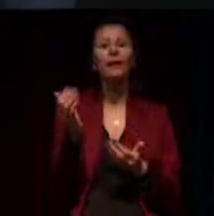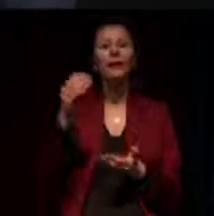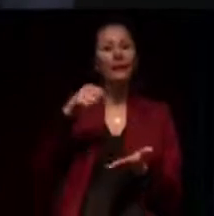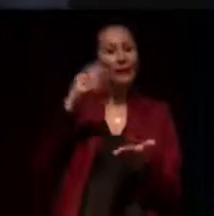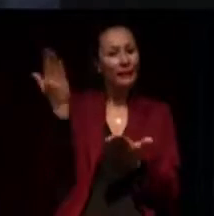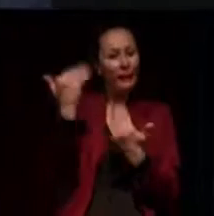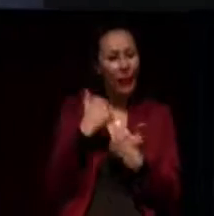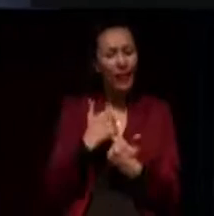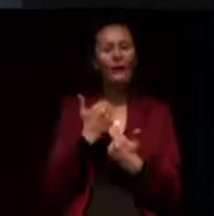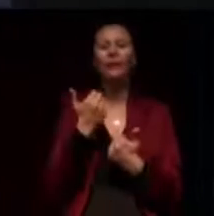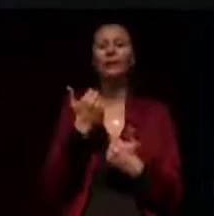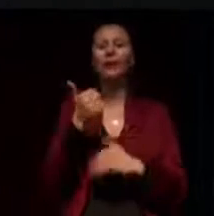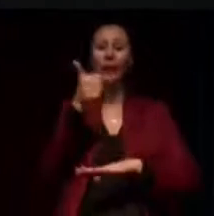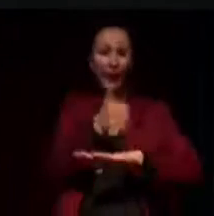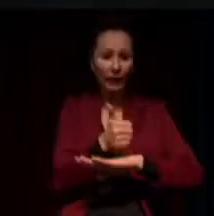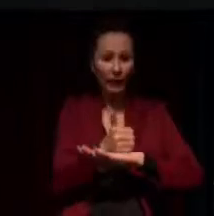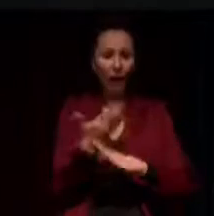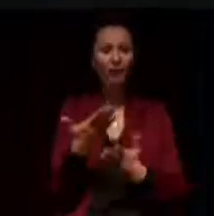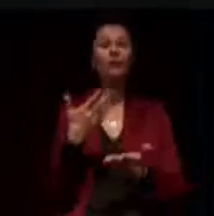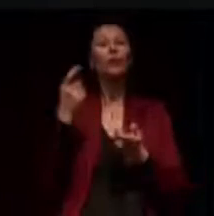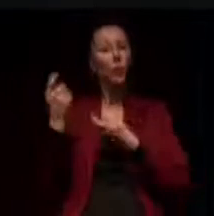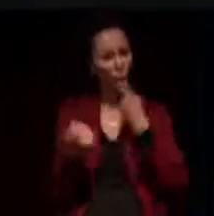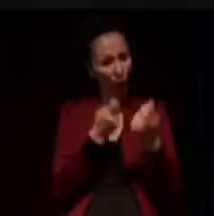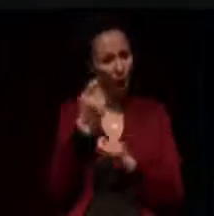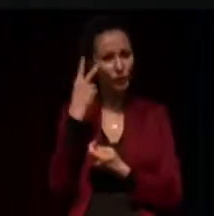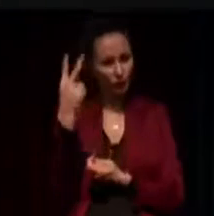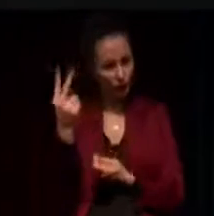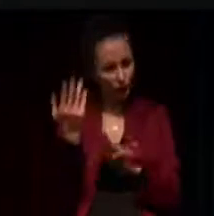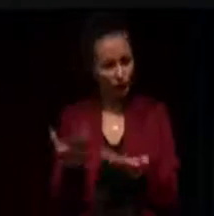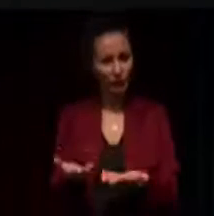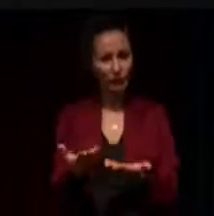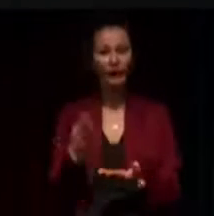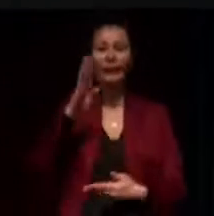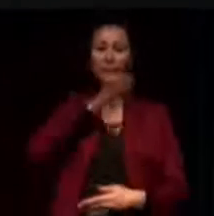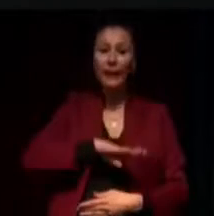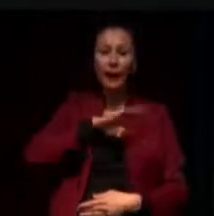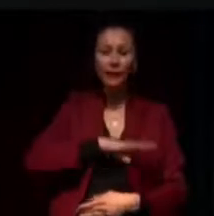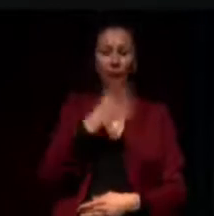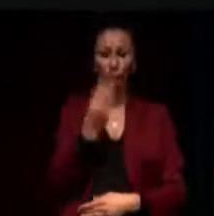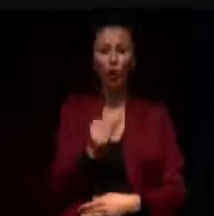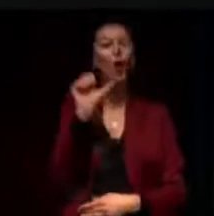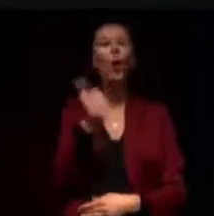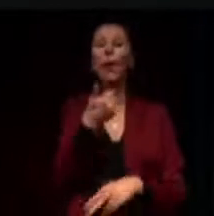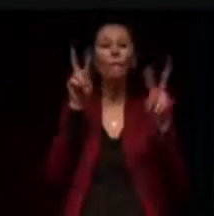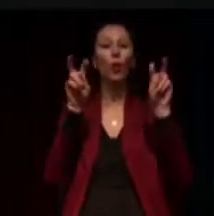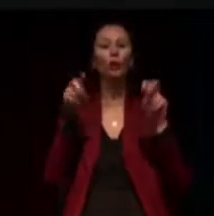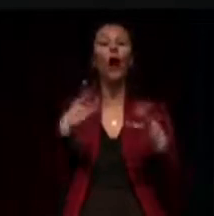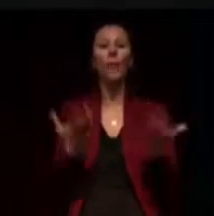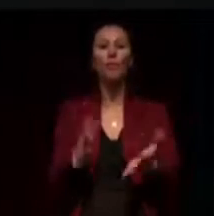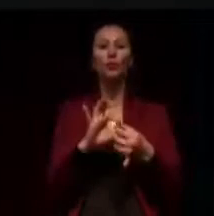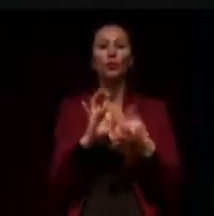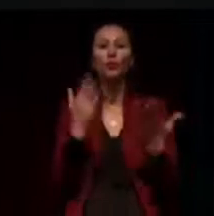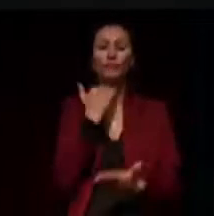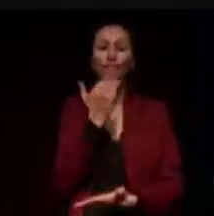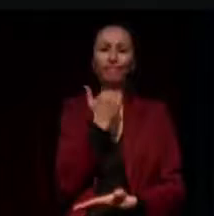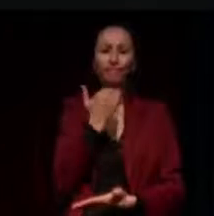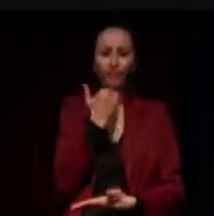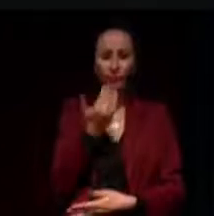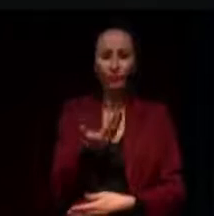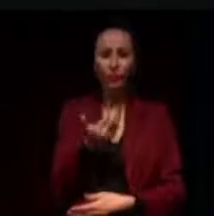iktidarların, mevcut iktidarımızın da uğraştığı, dert edindiği önemli konularda ama çözemediği